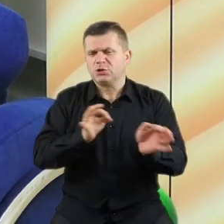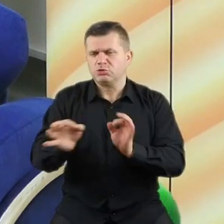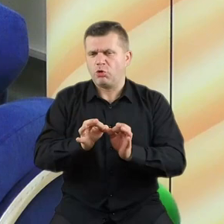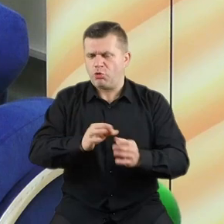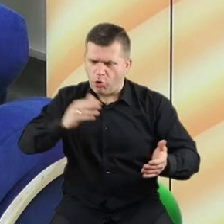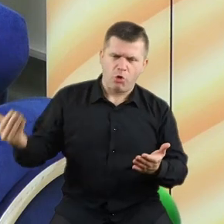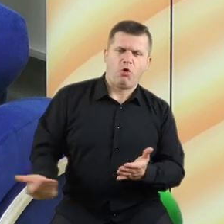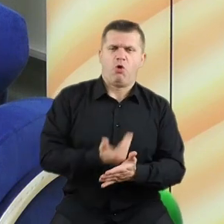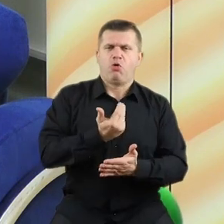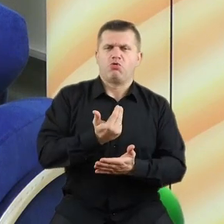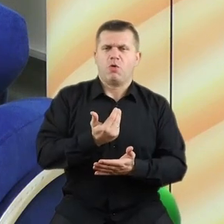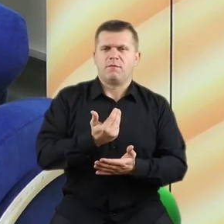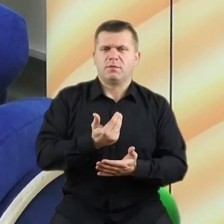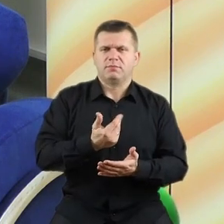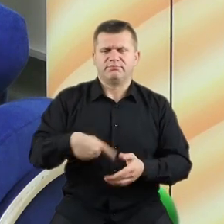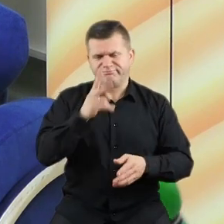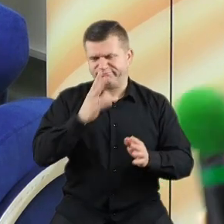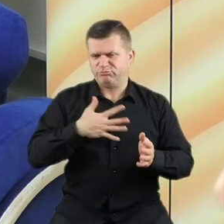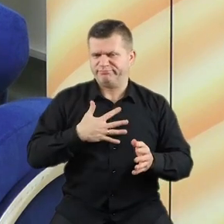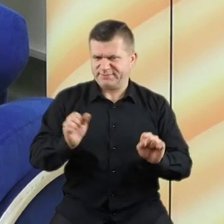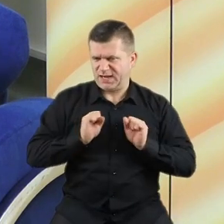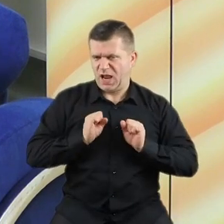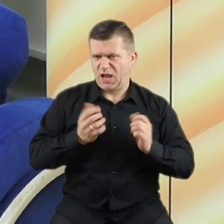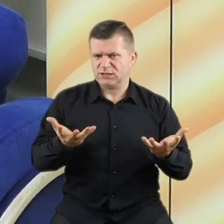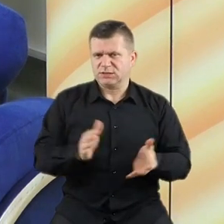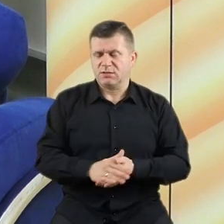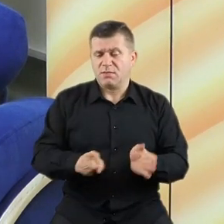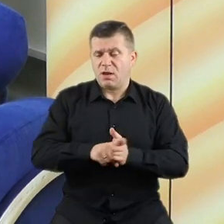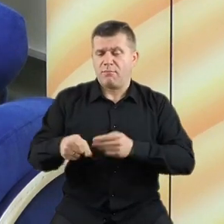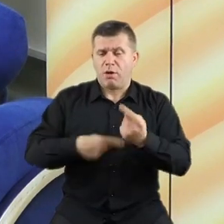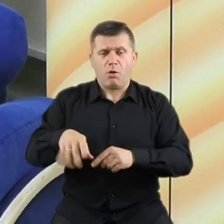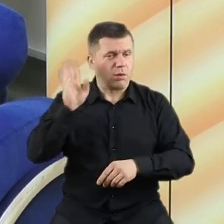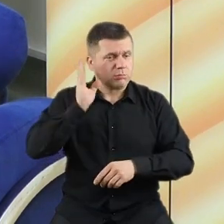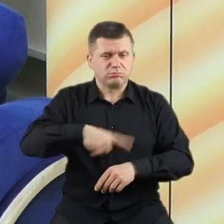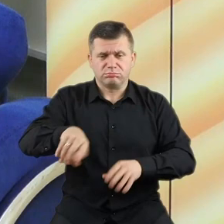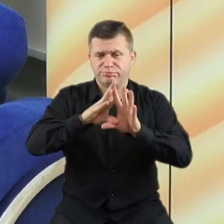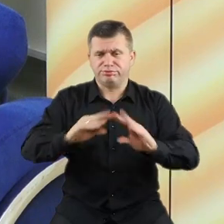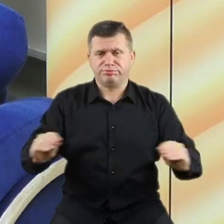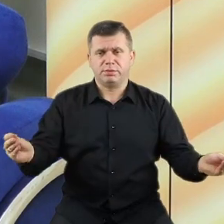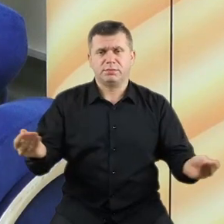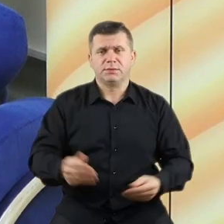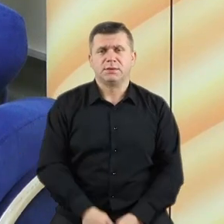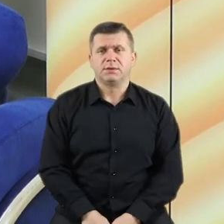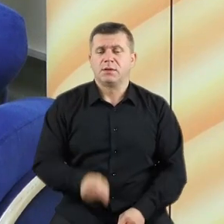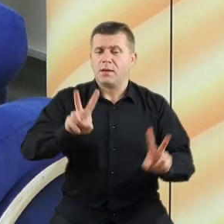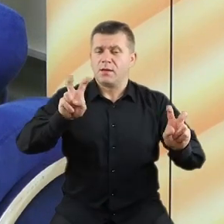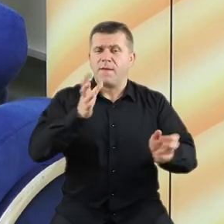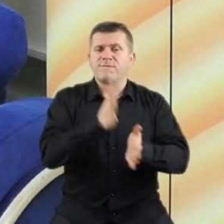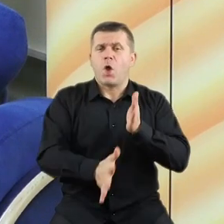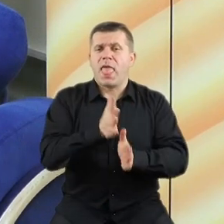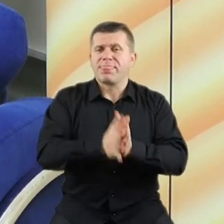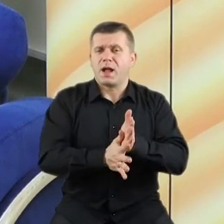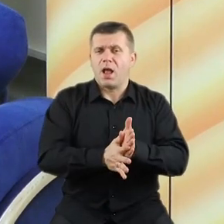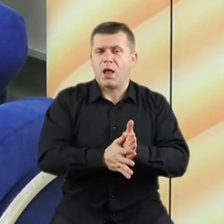historię na nowo, tą taką potworną, straszną. Dla tego pokolenia, które już znika. Prawda? Tak. A czy Wojenka to